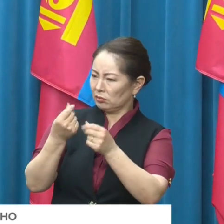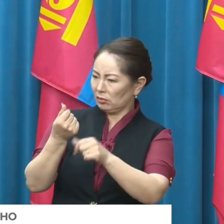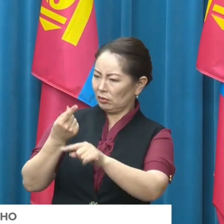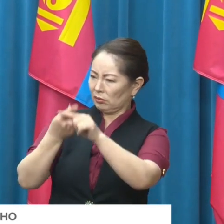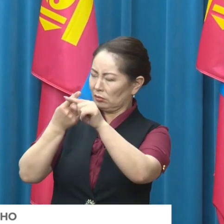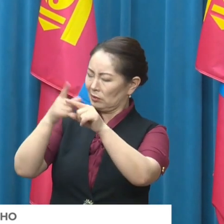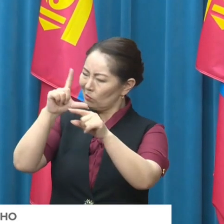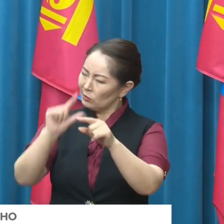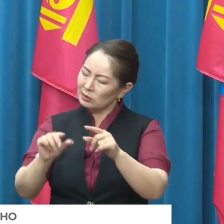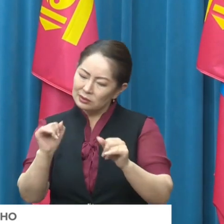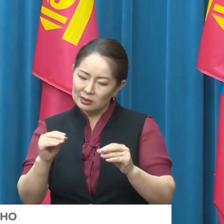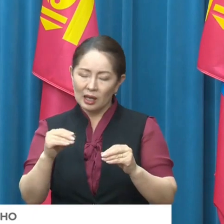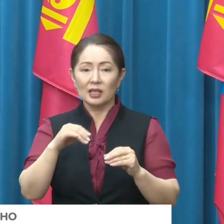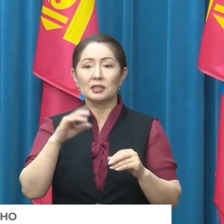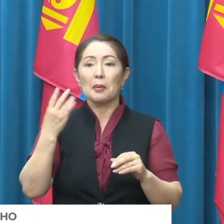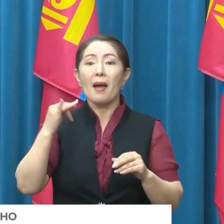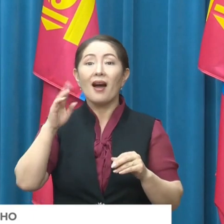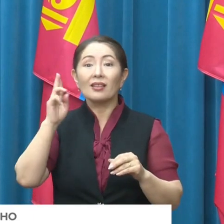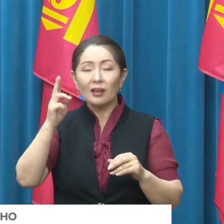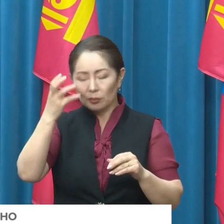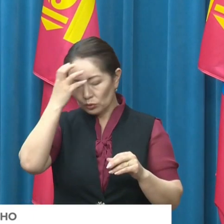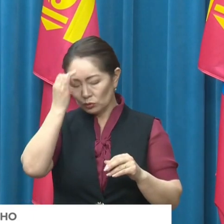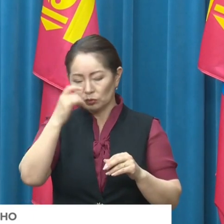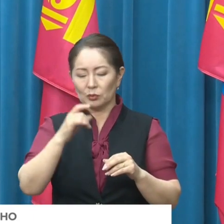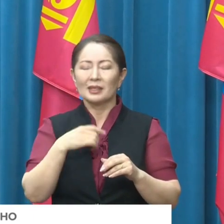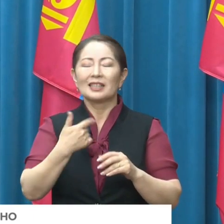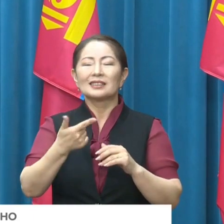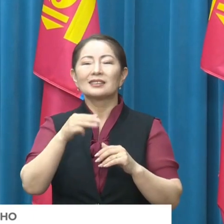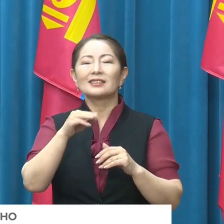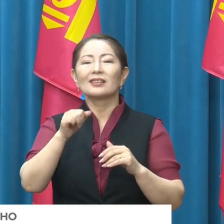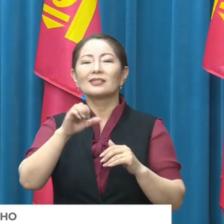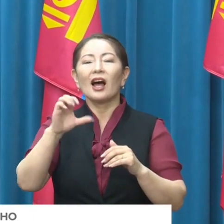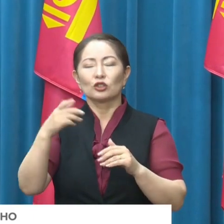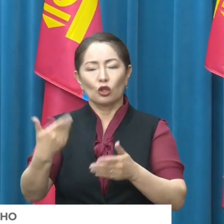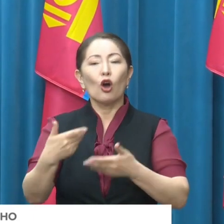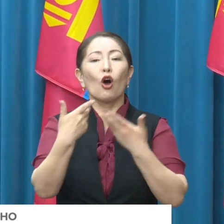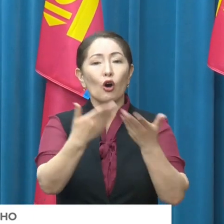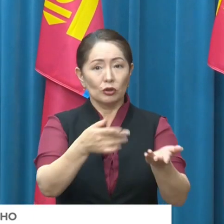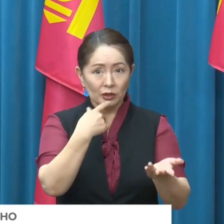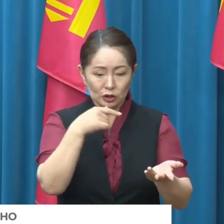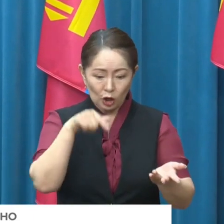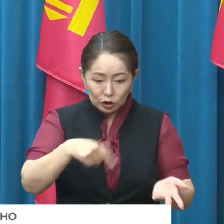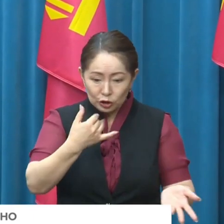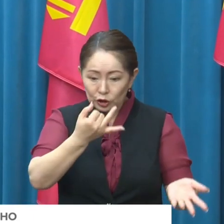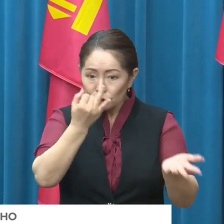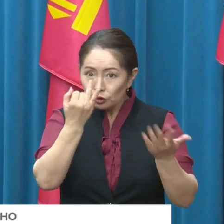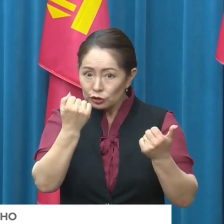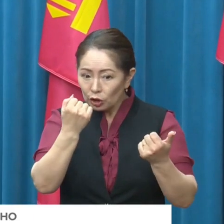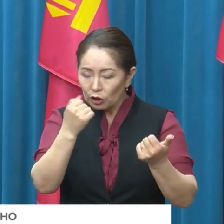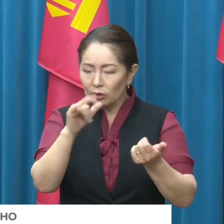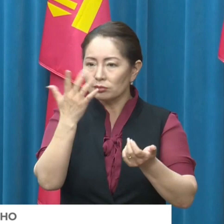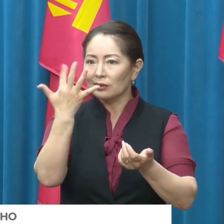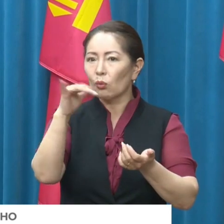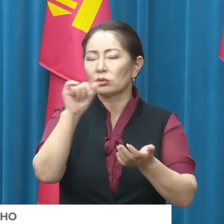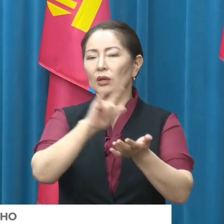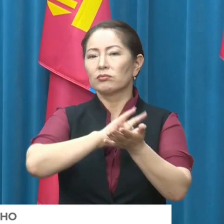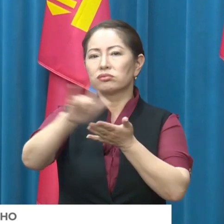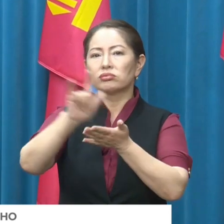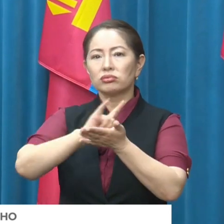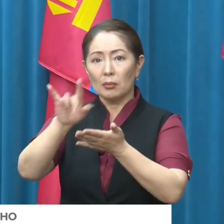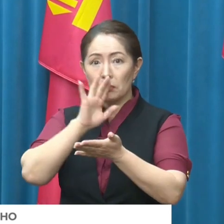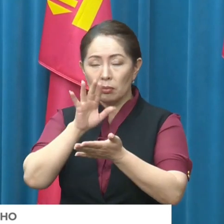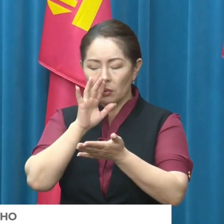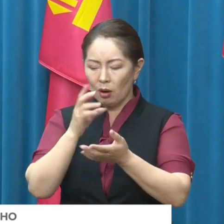асуудлыг өнөөдрийн засгийн газрын хурлаанаас шийдвэрлсэн байгаа. За, тодорхойлбол энэ чиглэл 7 хоногт 5 удаа нислэг үйлдэхээр болж байна. За,